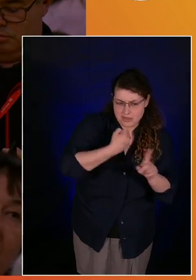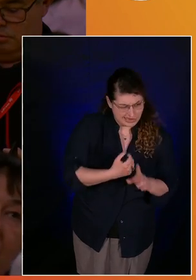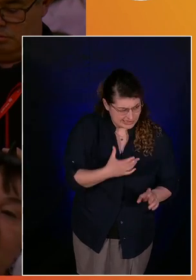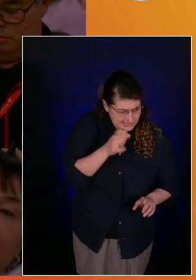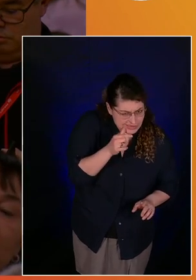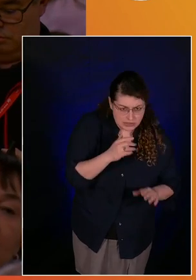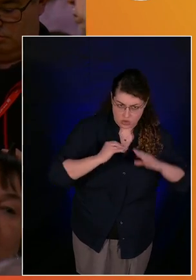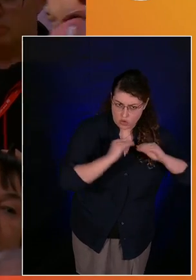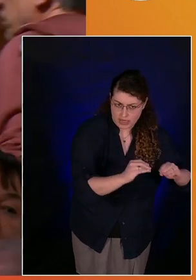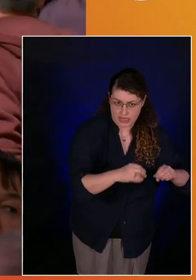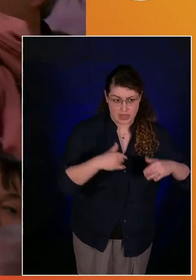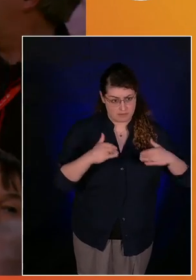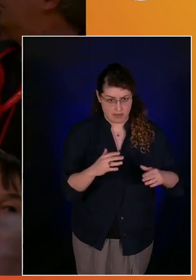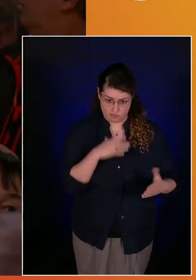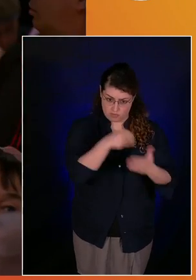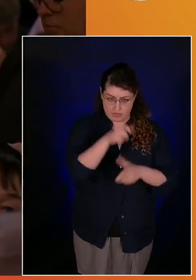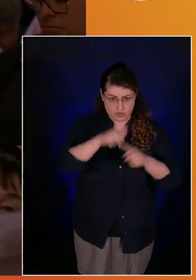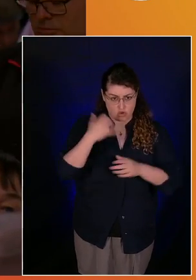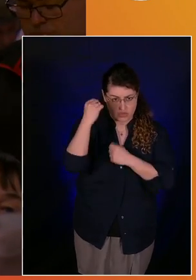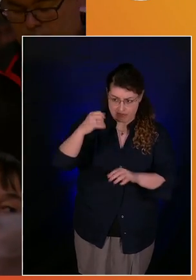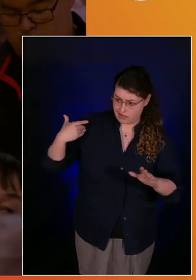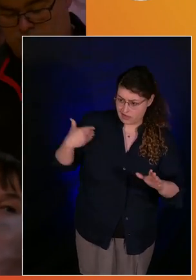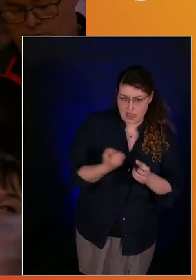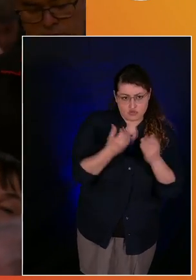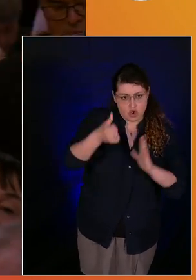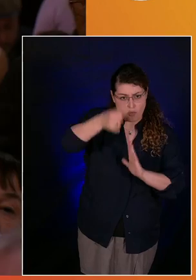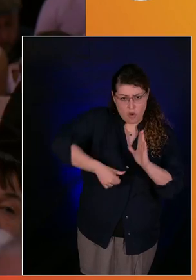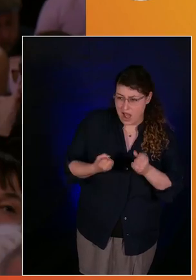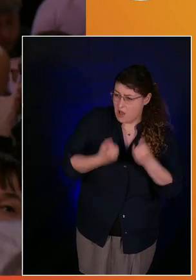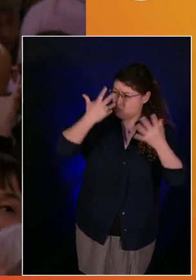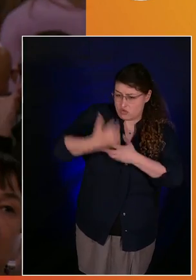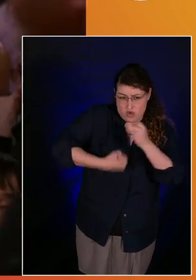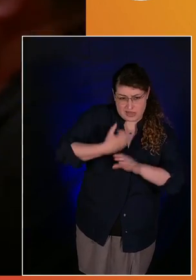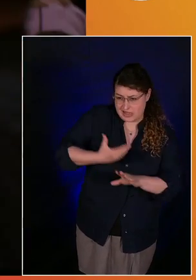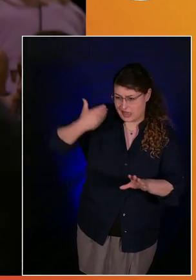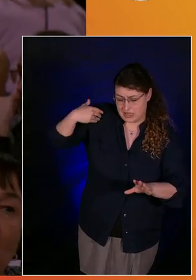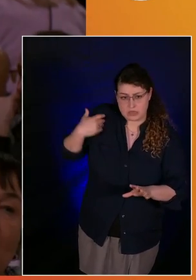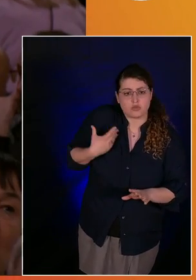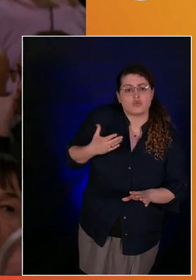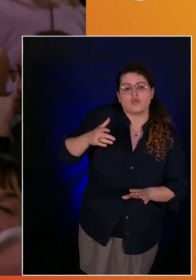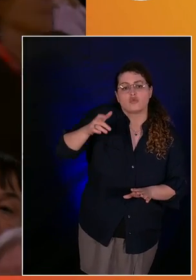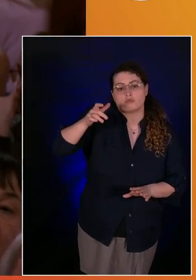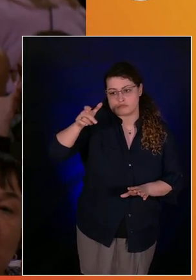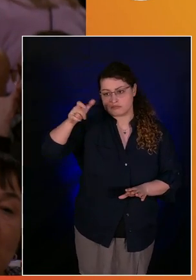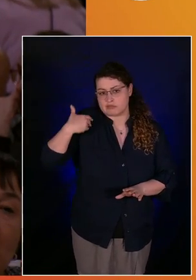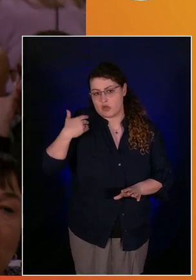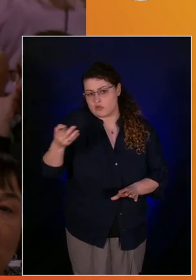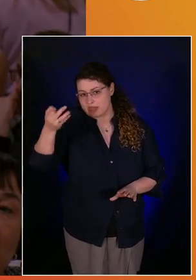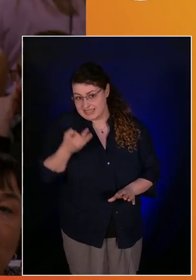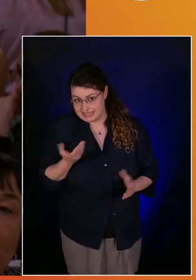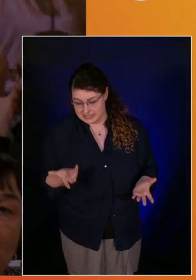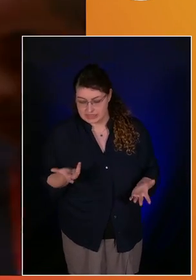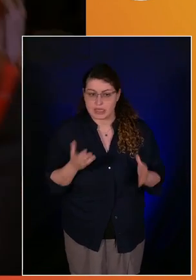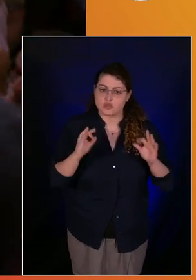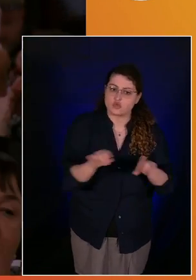compris ceux qui sont en grève depuis plusieurs mois voire plusieurs années comme on vient de l'entendre c'est aussi ce que portent nos structures